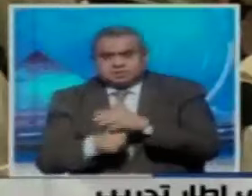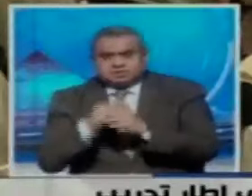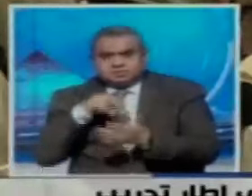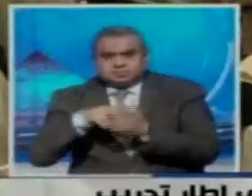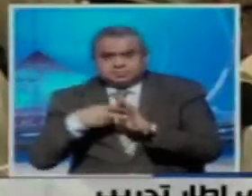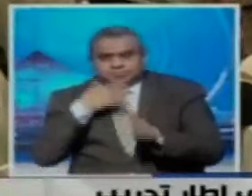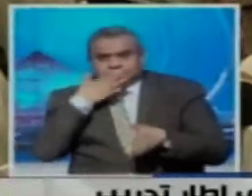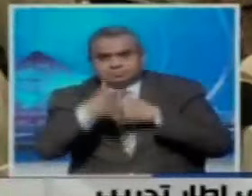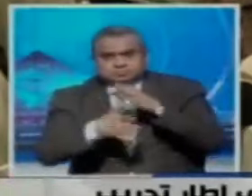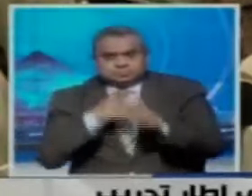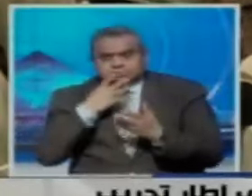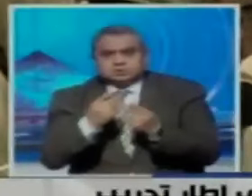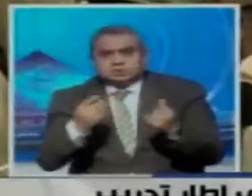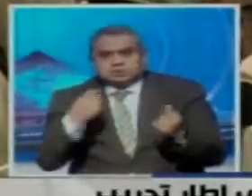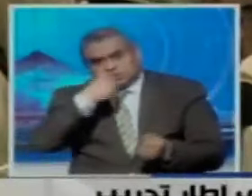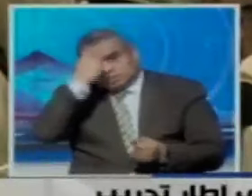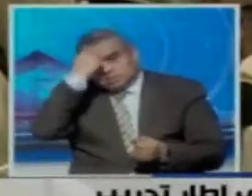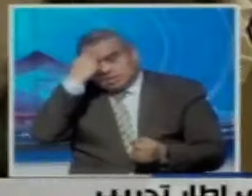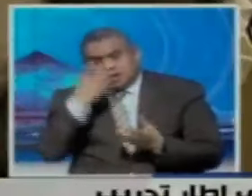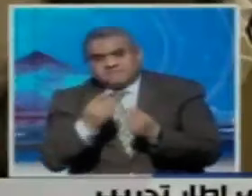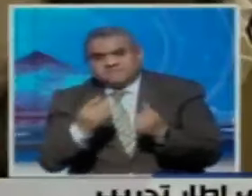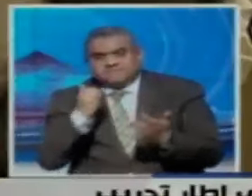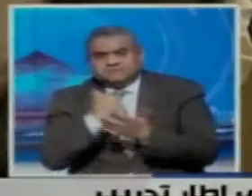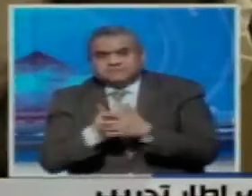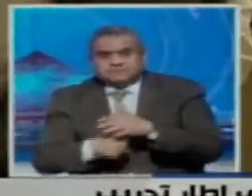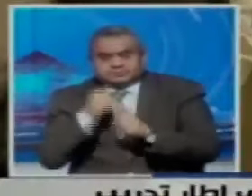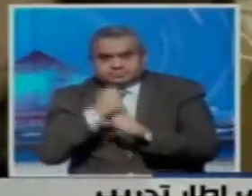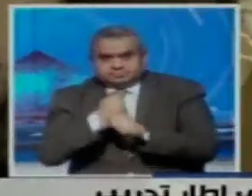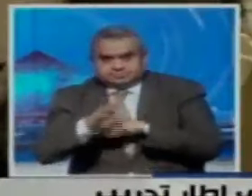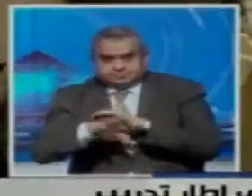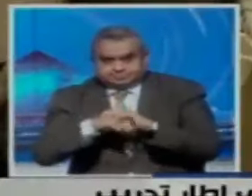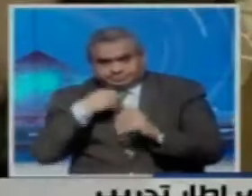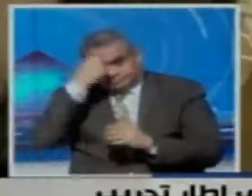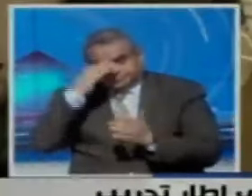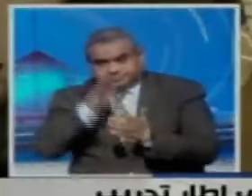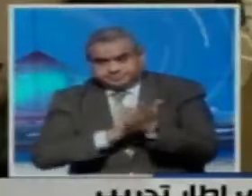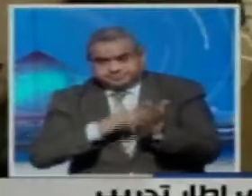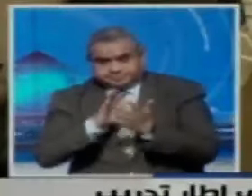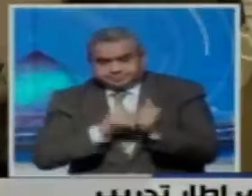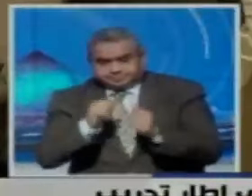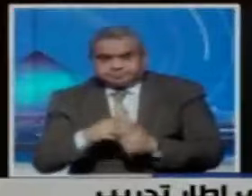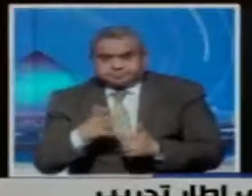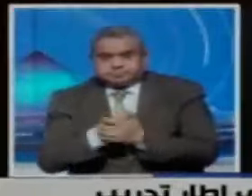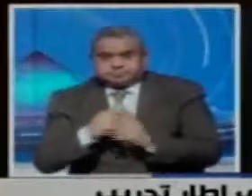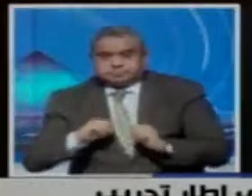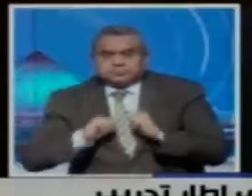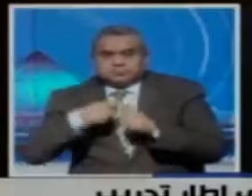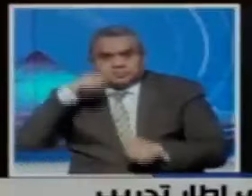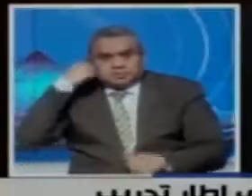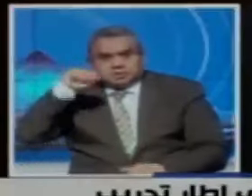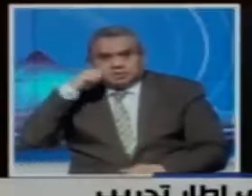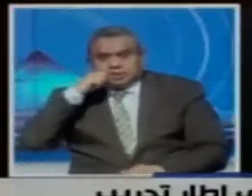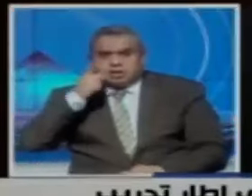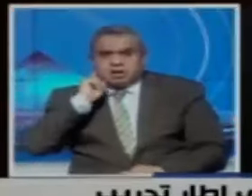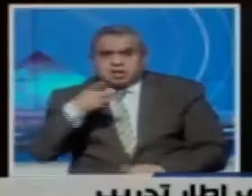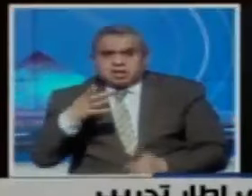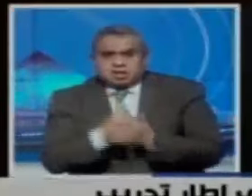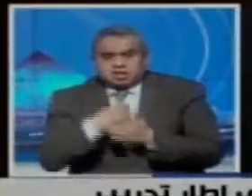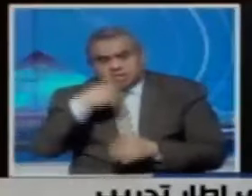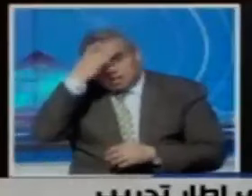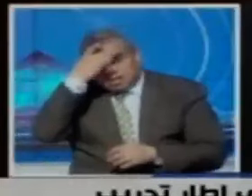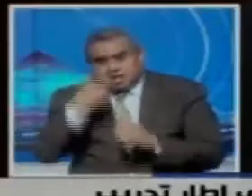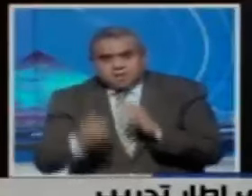في علاج عشرات الآلاف من السيدات ووقايتهم من المرض ومضاعفاته. أنا مبادرة السيد الرئيس الجمهورية لكشف